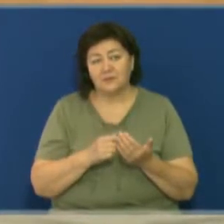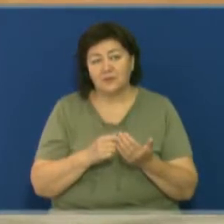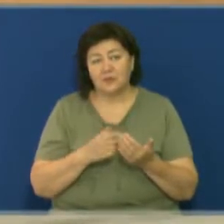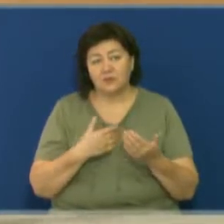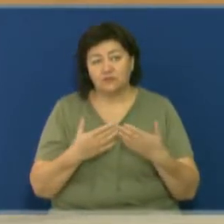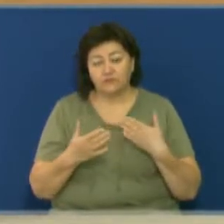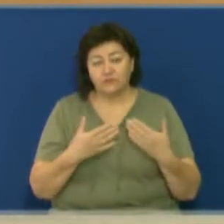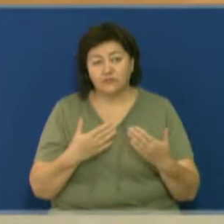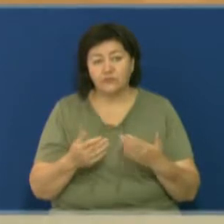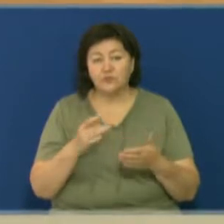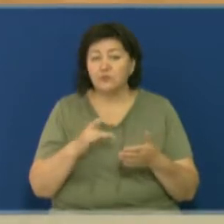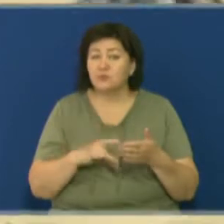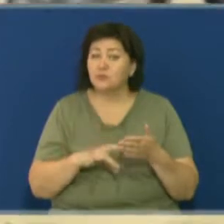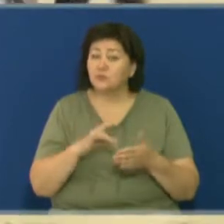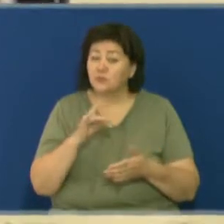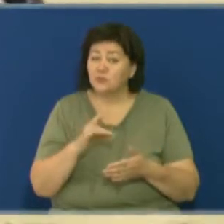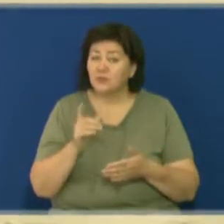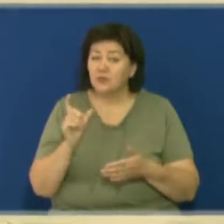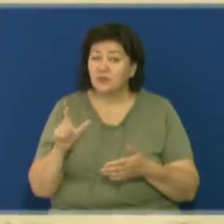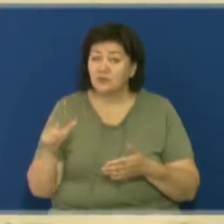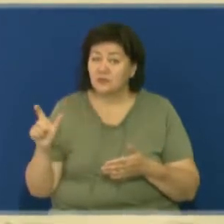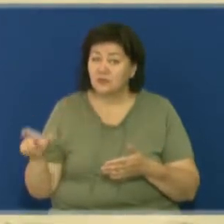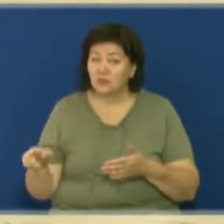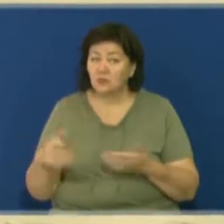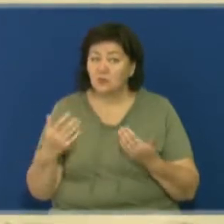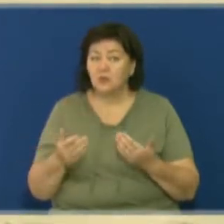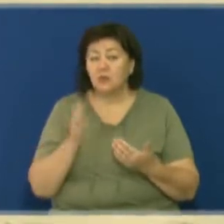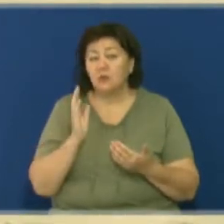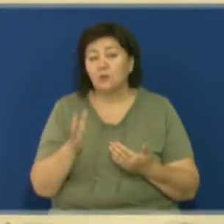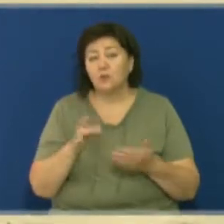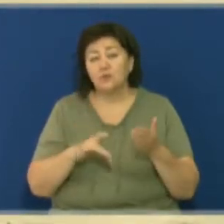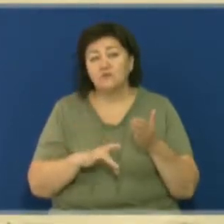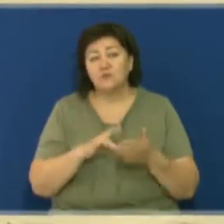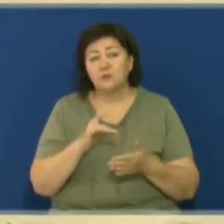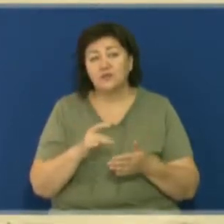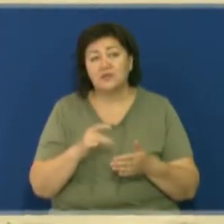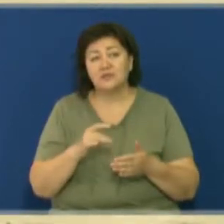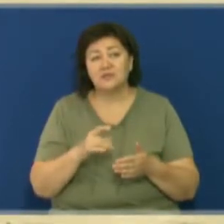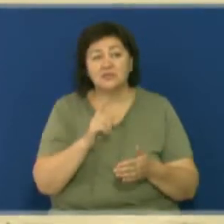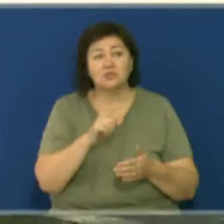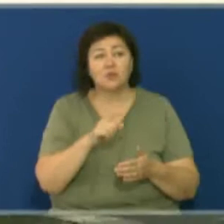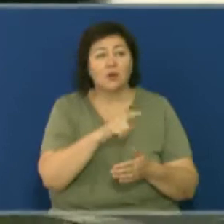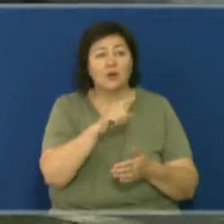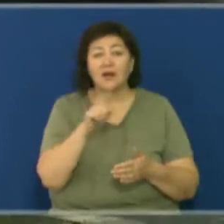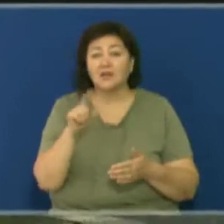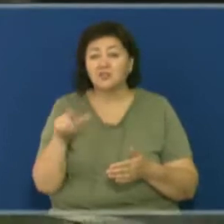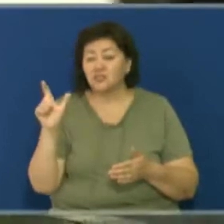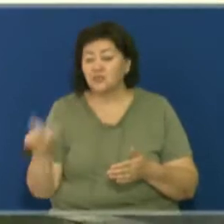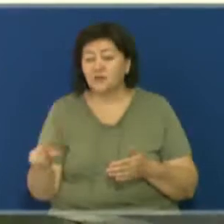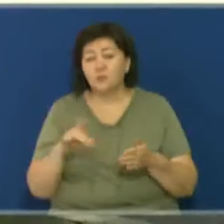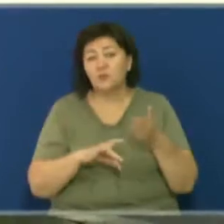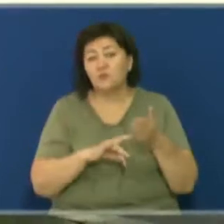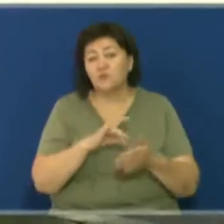избирателями. Кандидаты в акимы каждого сельского округа будут выбраны посредством голосования. Это свидетельство того, что наша независимая страна